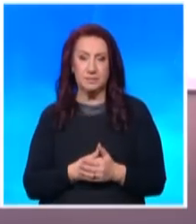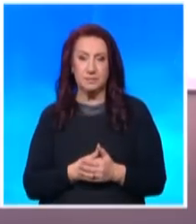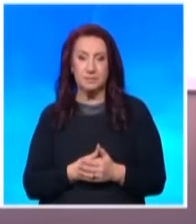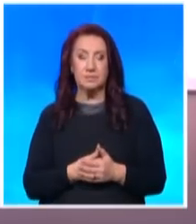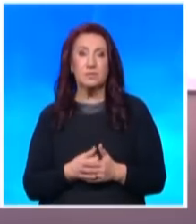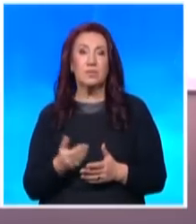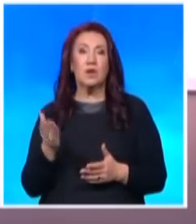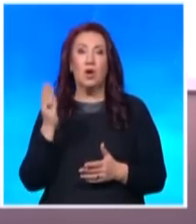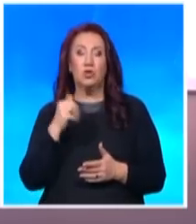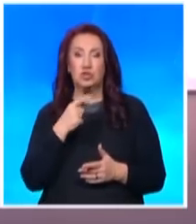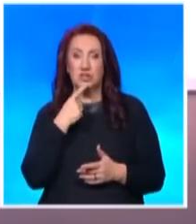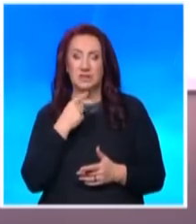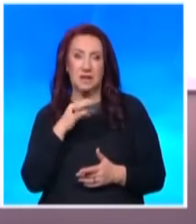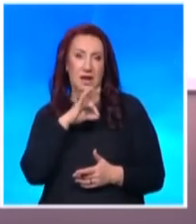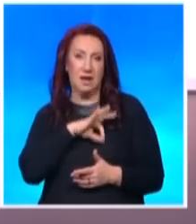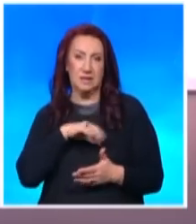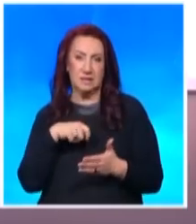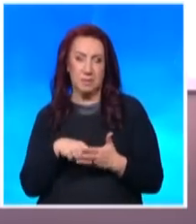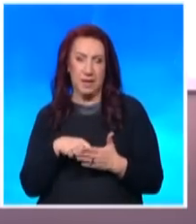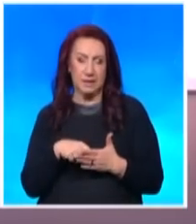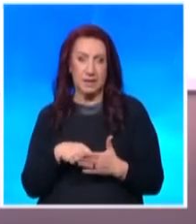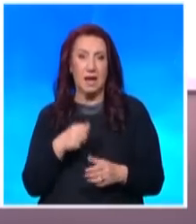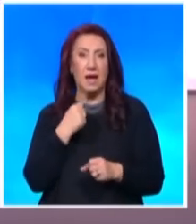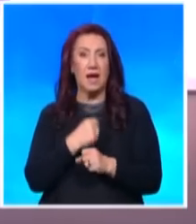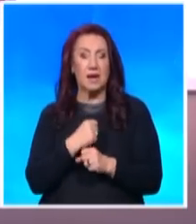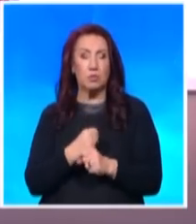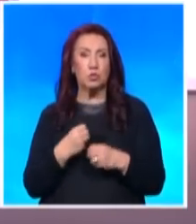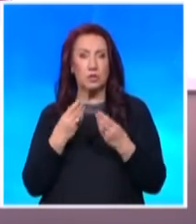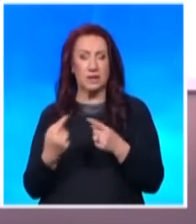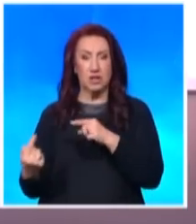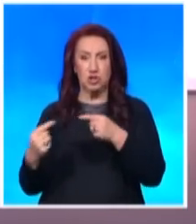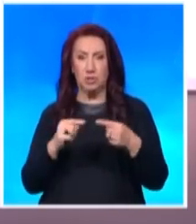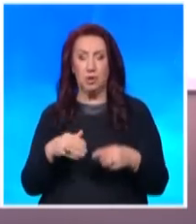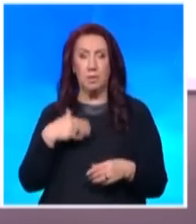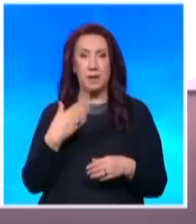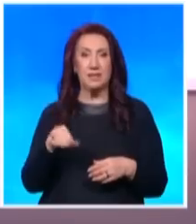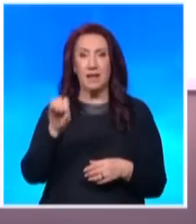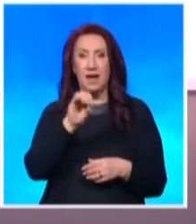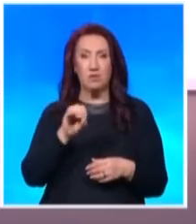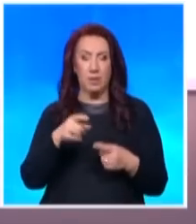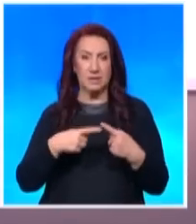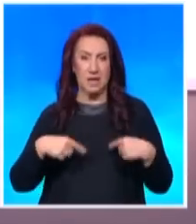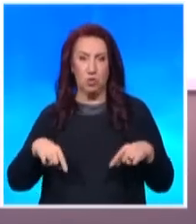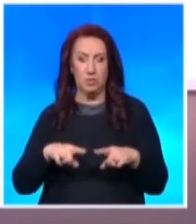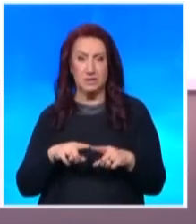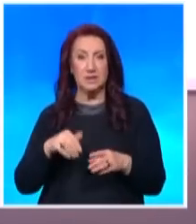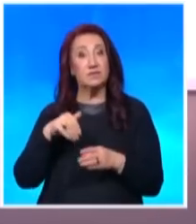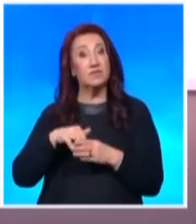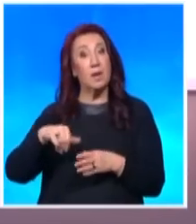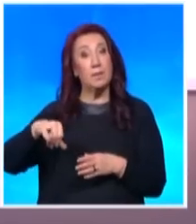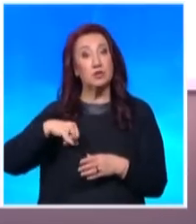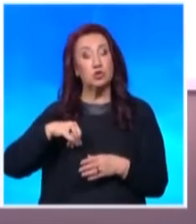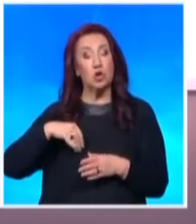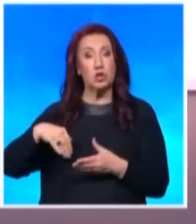размера на възнагражденията, работодателите ще оспорят пред Европейската комисия и в Международната организация на